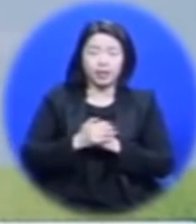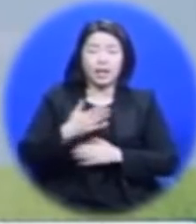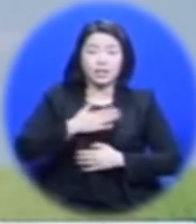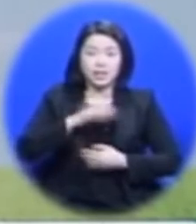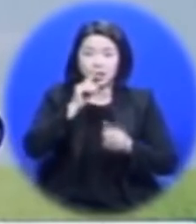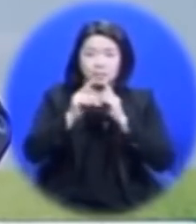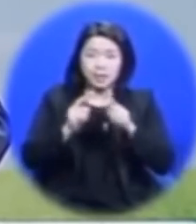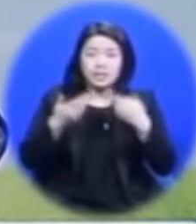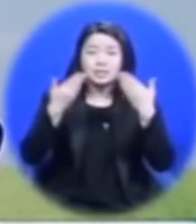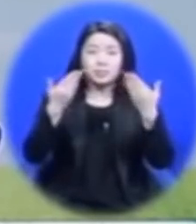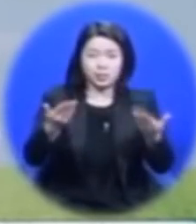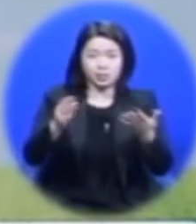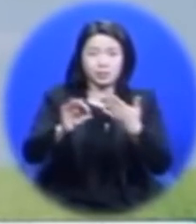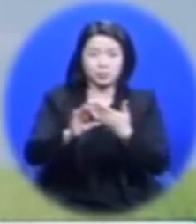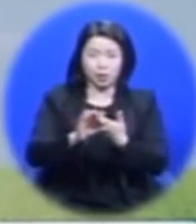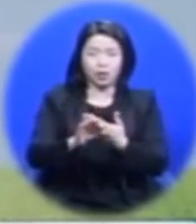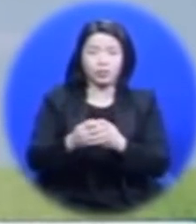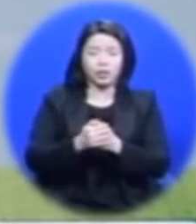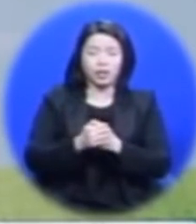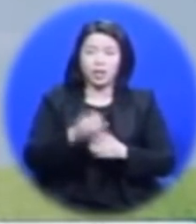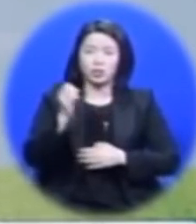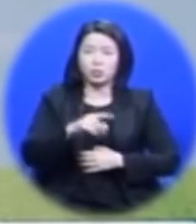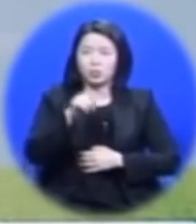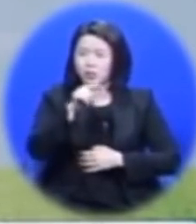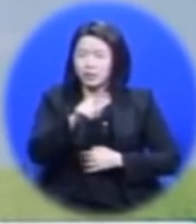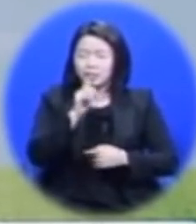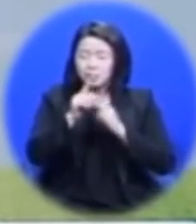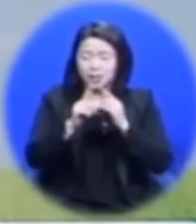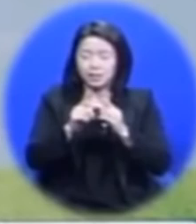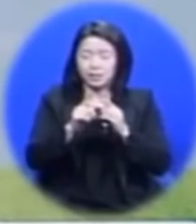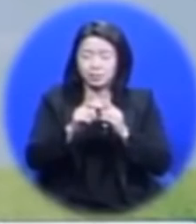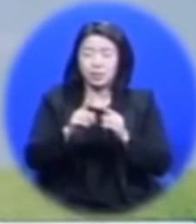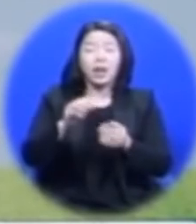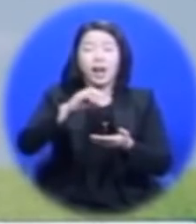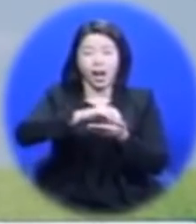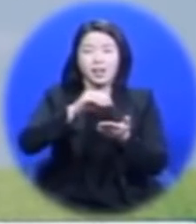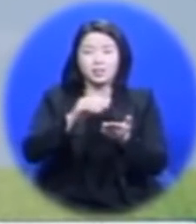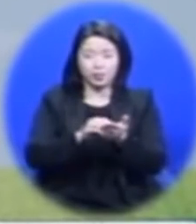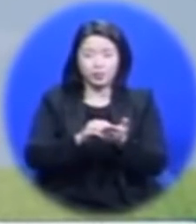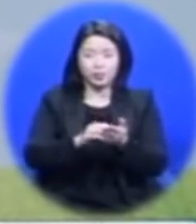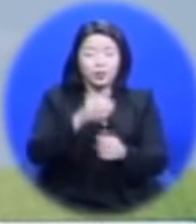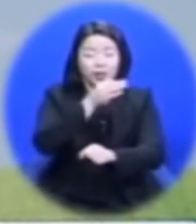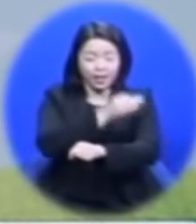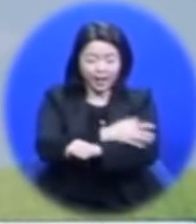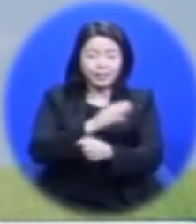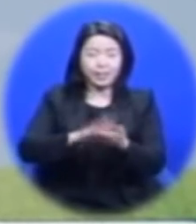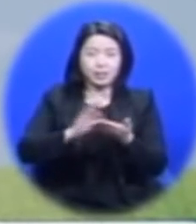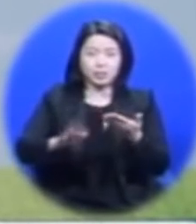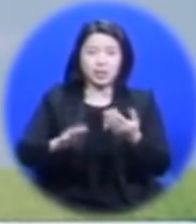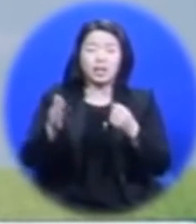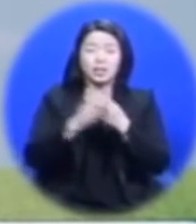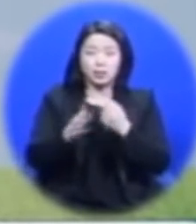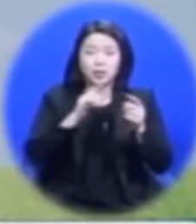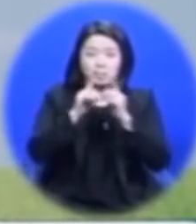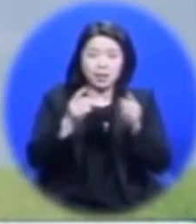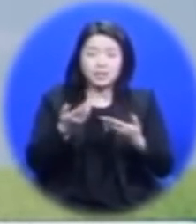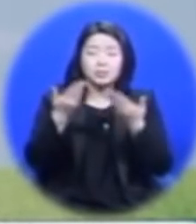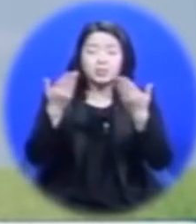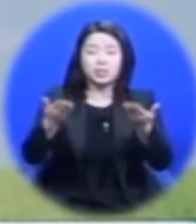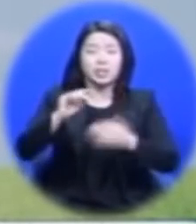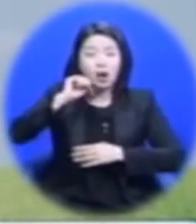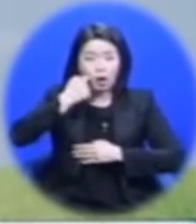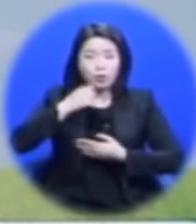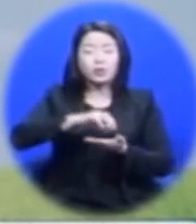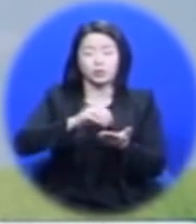제가 말씀을 드리면 또 그 말씀 이렇게 할 정도로 간단해요. 그래서 말씀드리기가 어려울